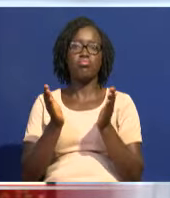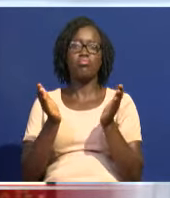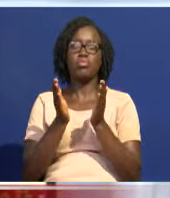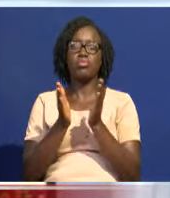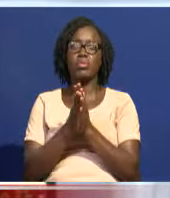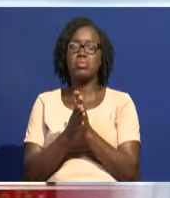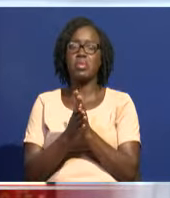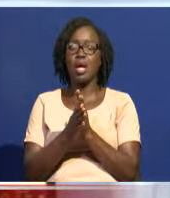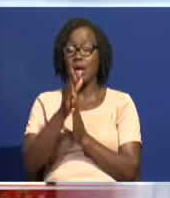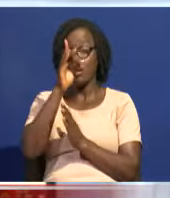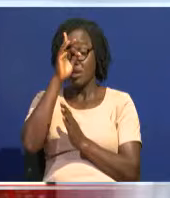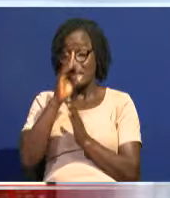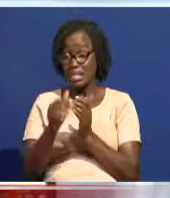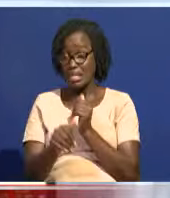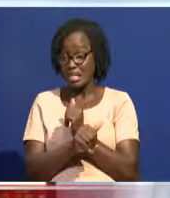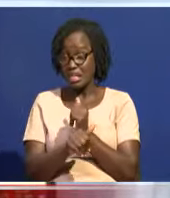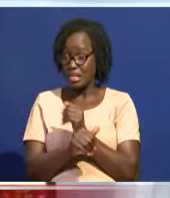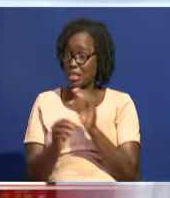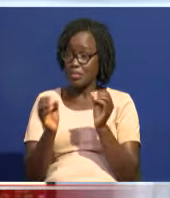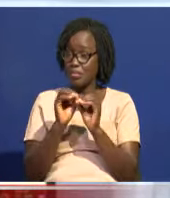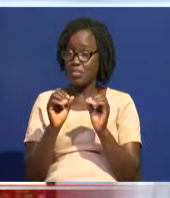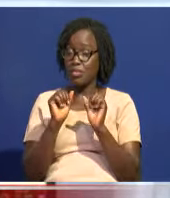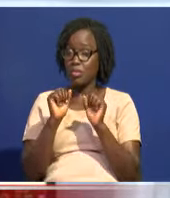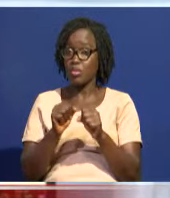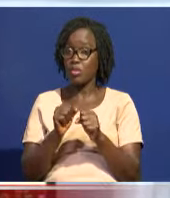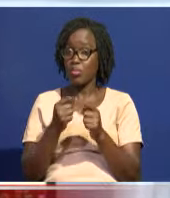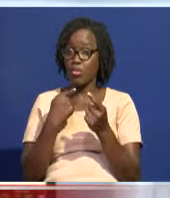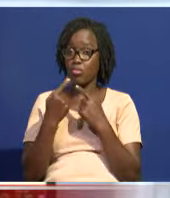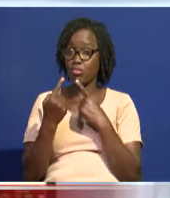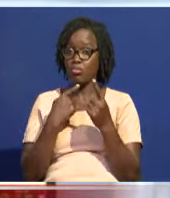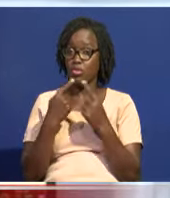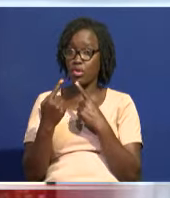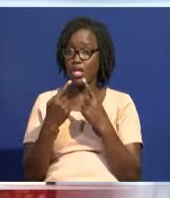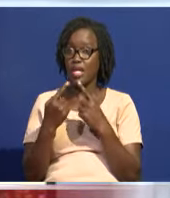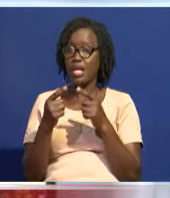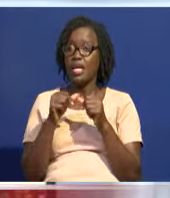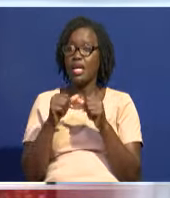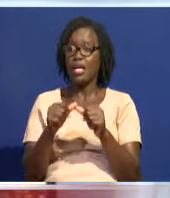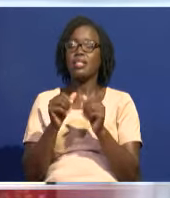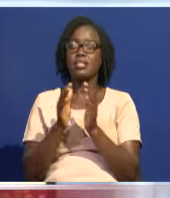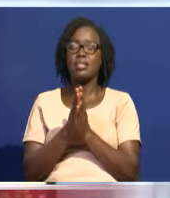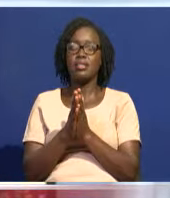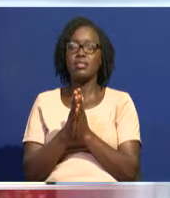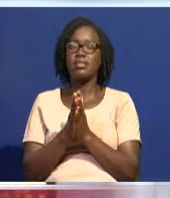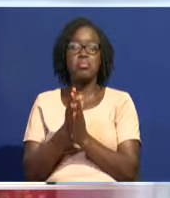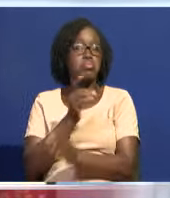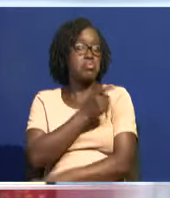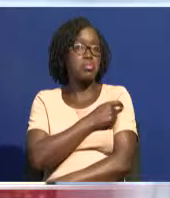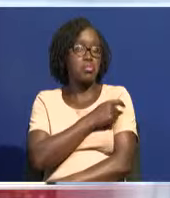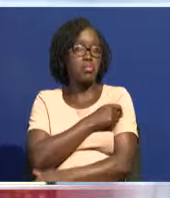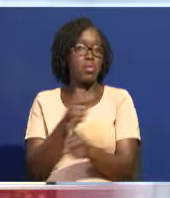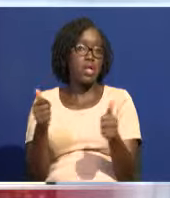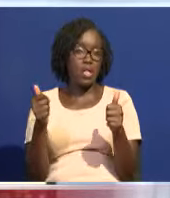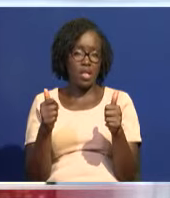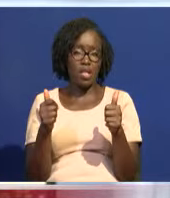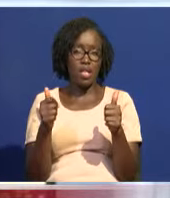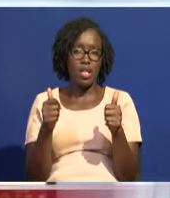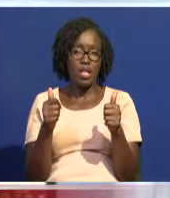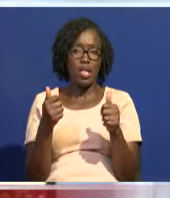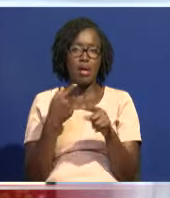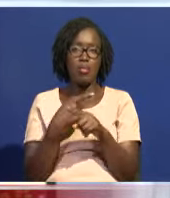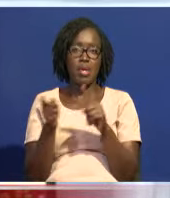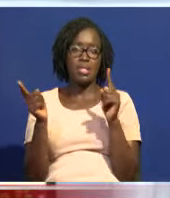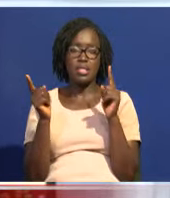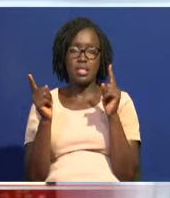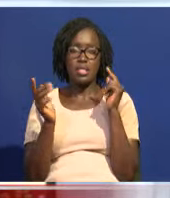danger. Na pia hata anaweza kuzungumza na anaendelea na matibabu vizuri. Kwa bahati